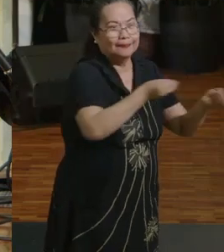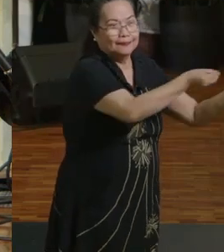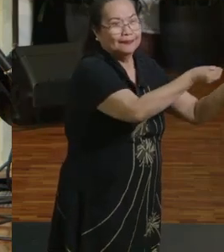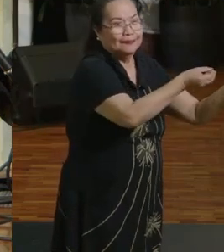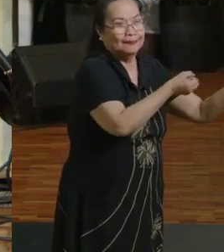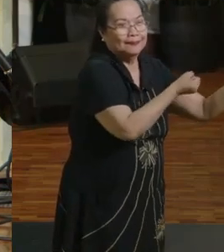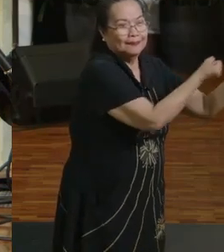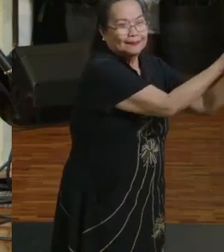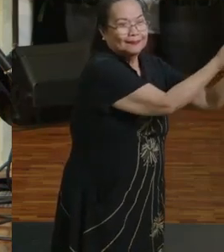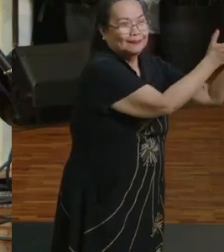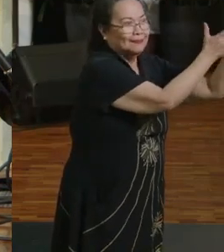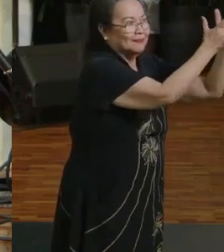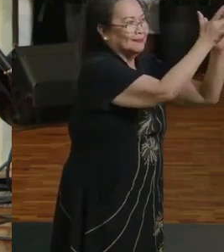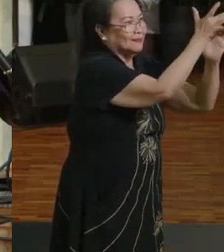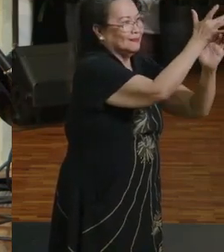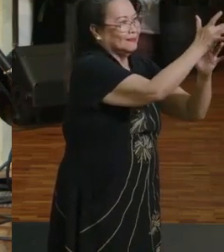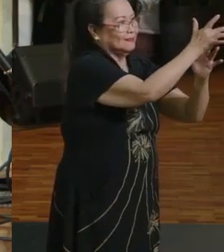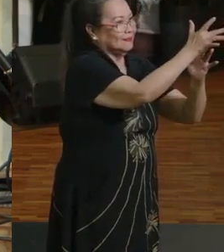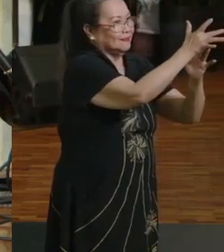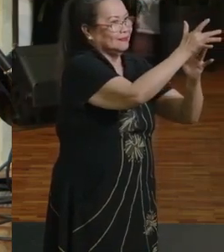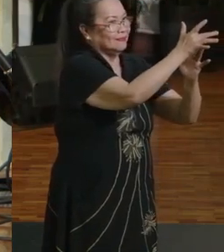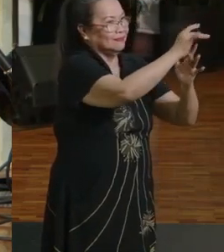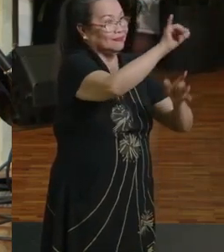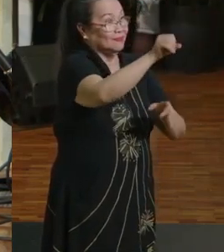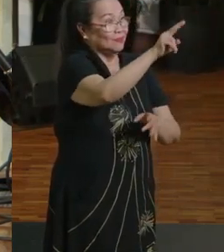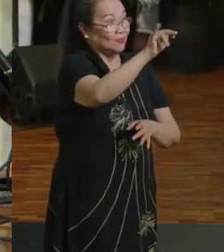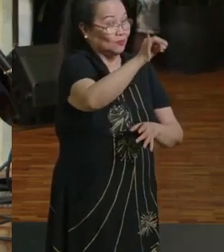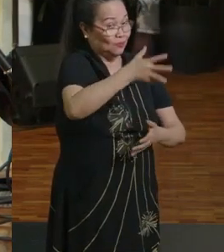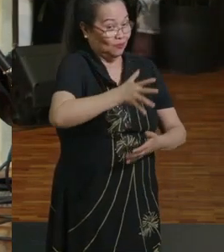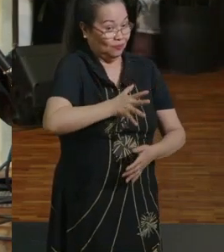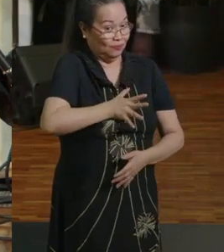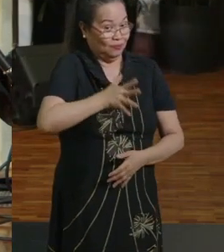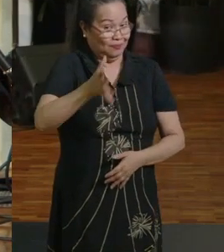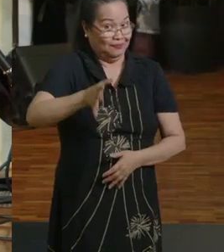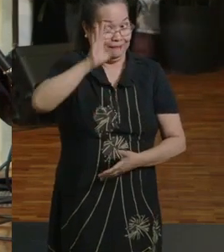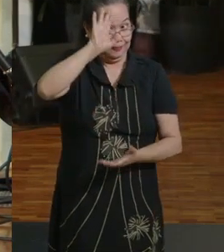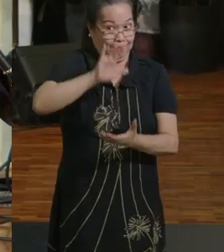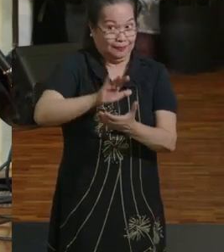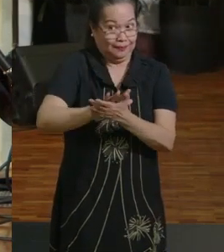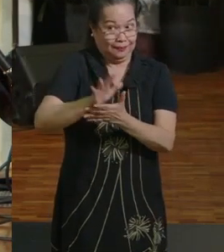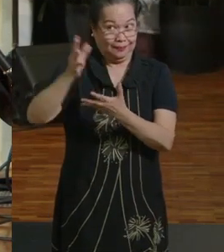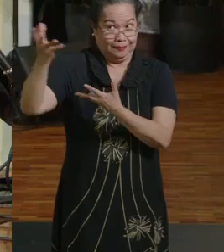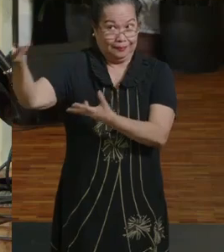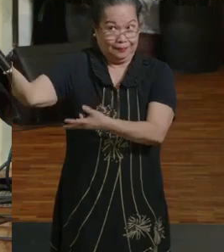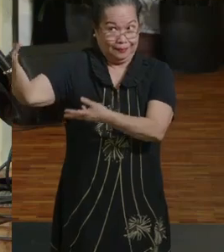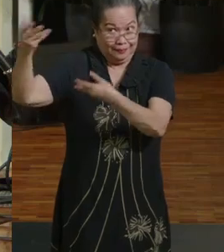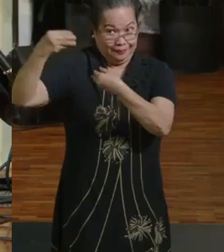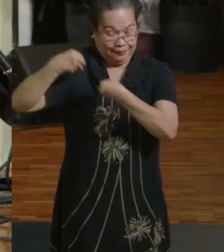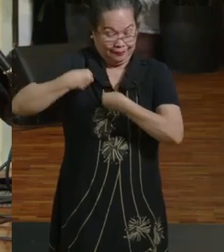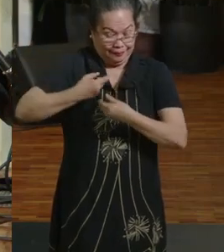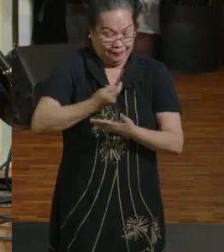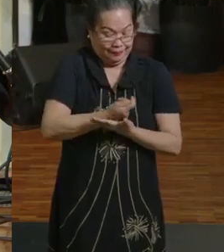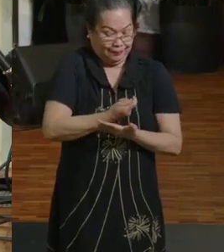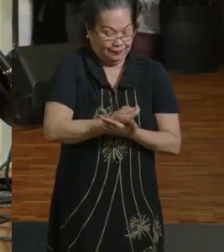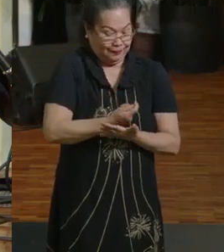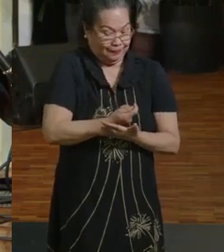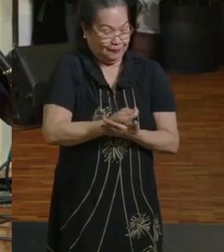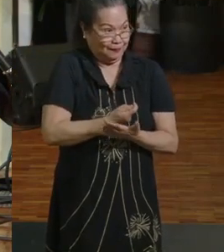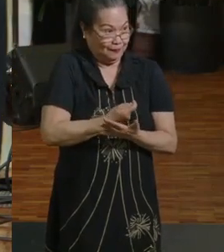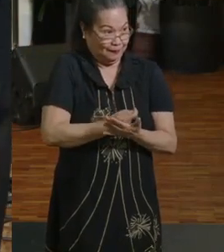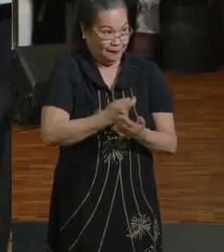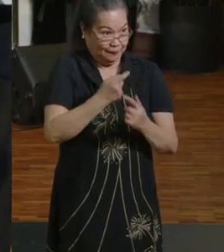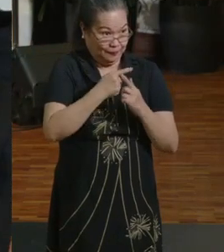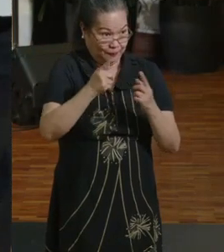Joanna naman, ang kanyang asawa, ay mayaman, si Chusa, na administrator ni Herod, the tetrarch. Datapwat ang